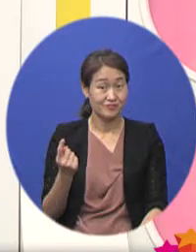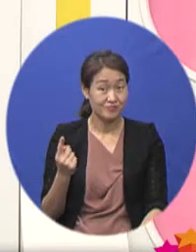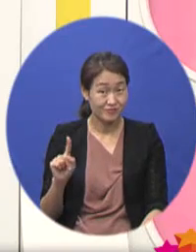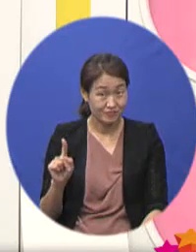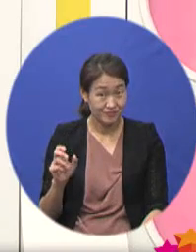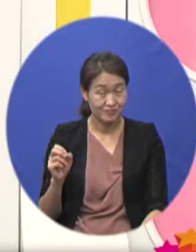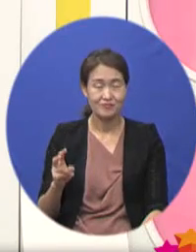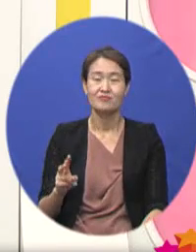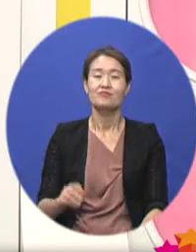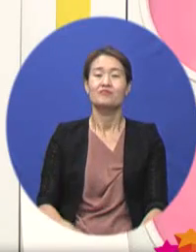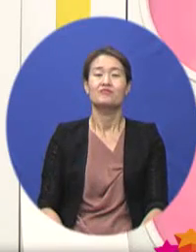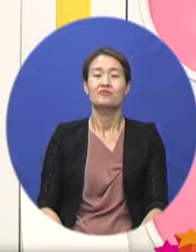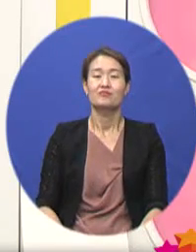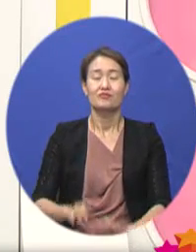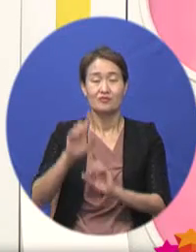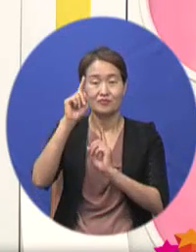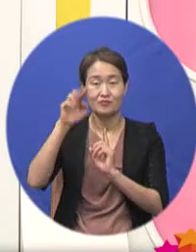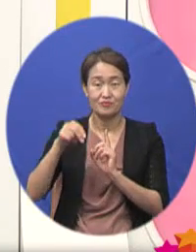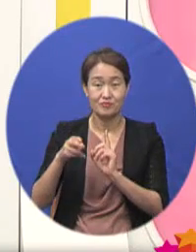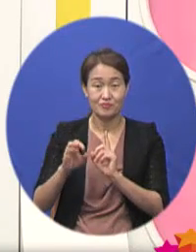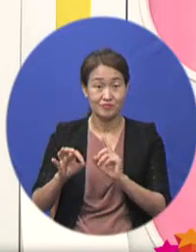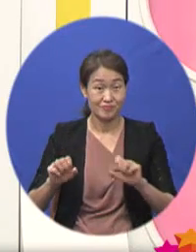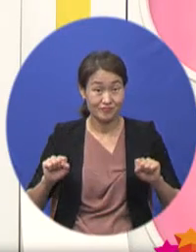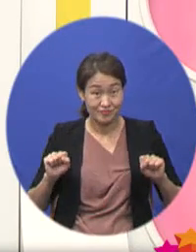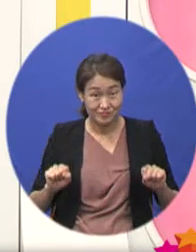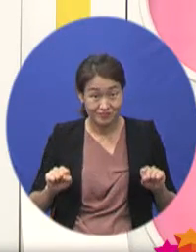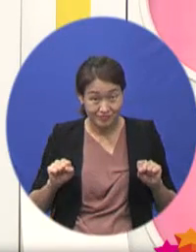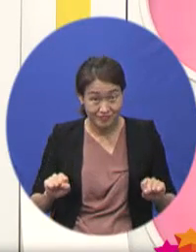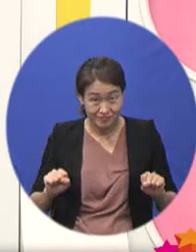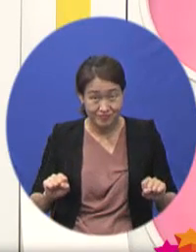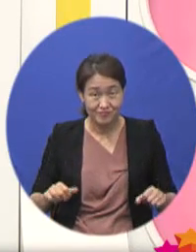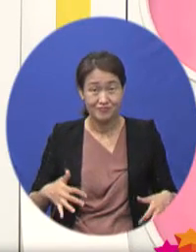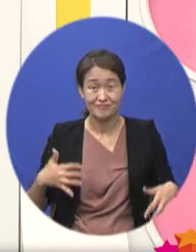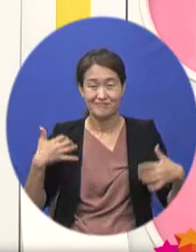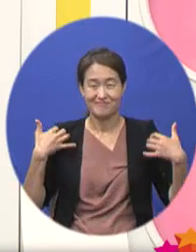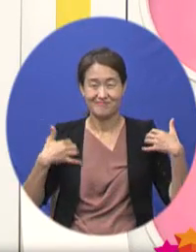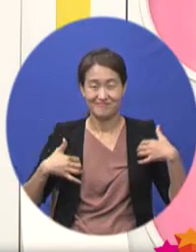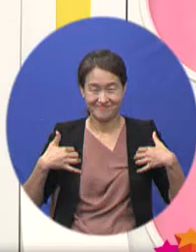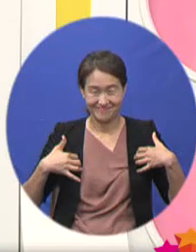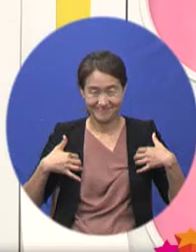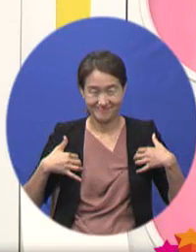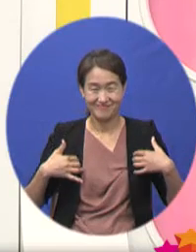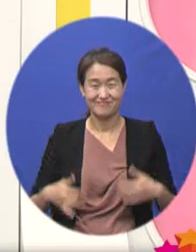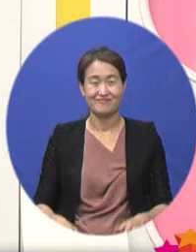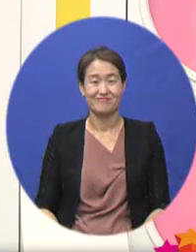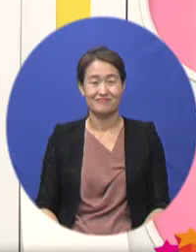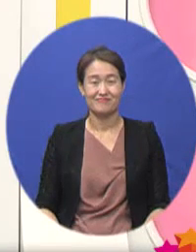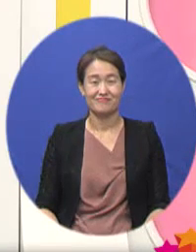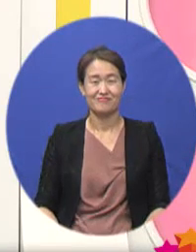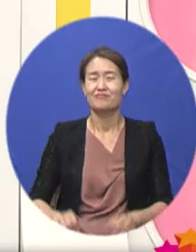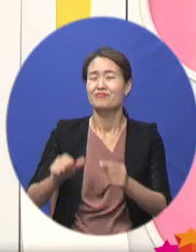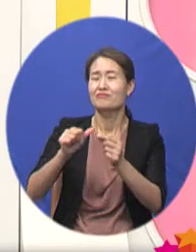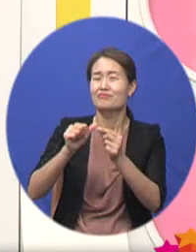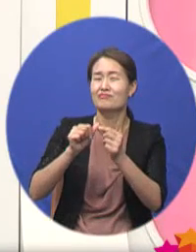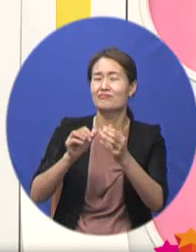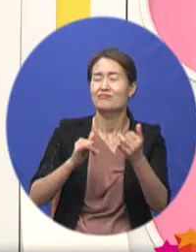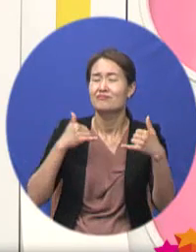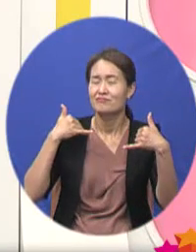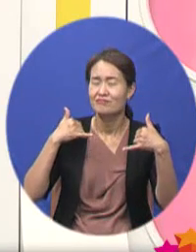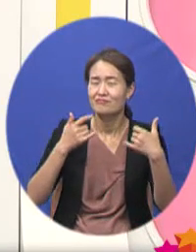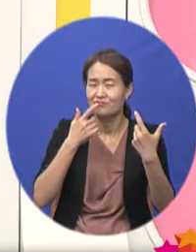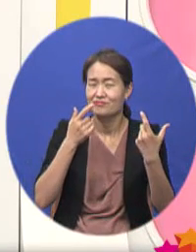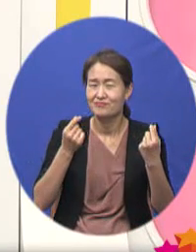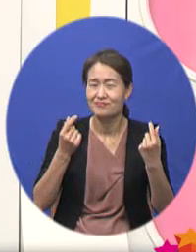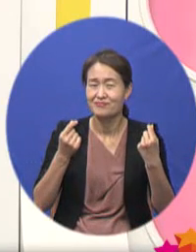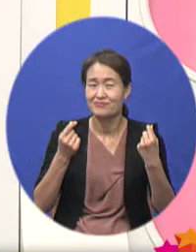아, 홍만표 우리. 네. 어머니. 아유. 반갑습니다. 다섯 번째 지금 통화인데. 예예예. 네. 예, 예.